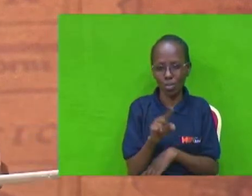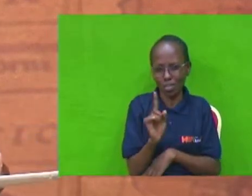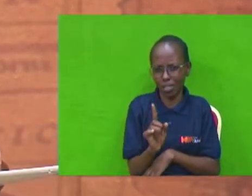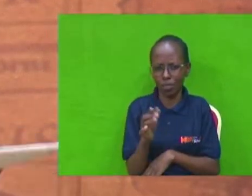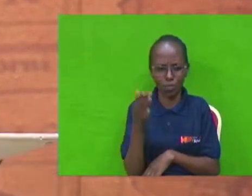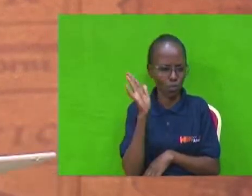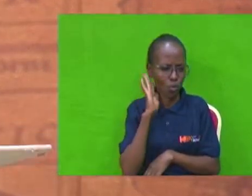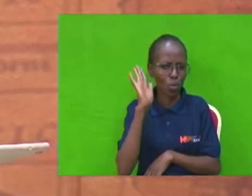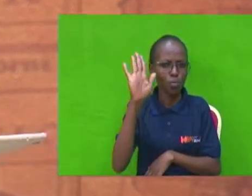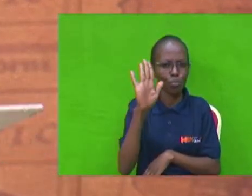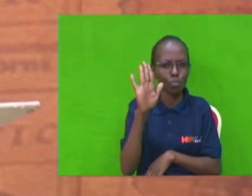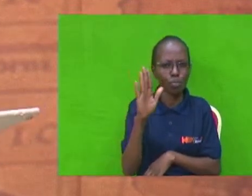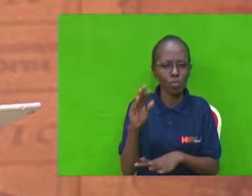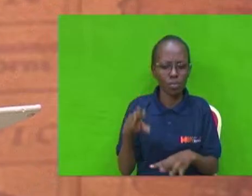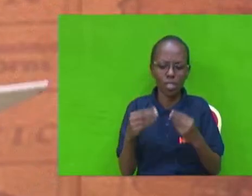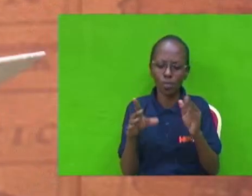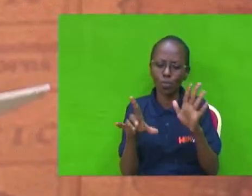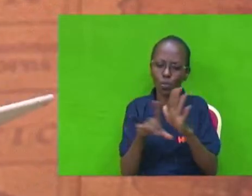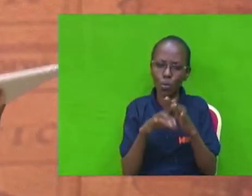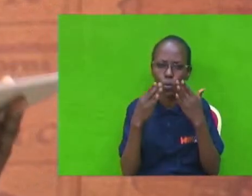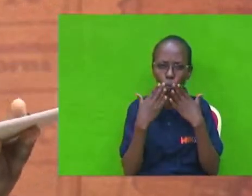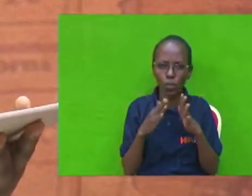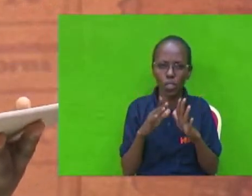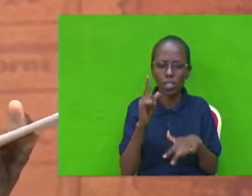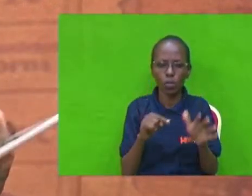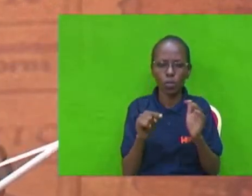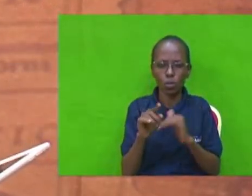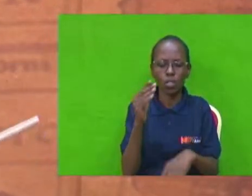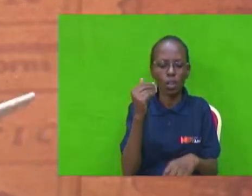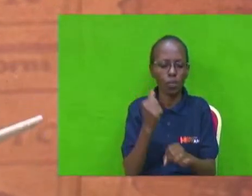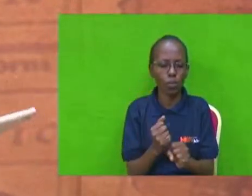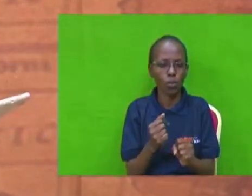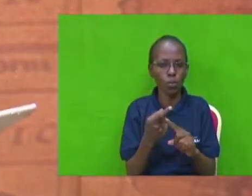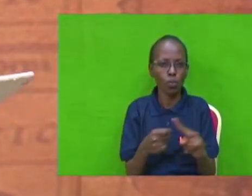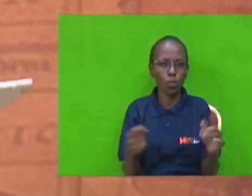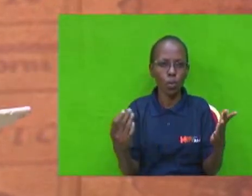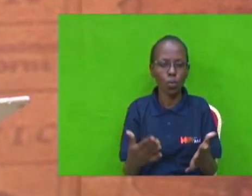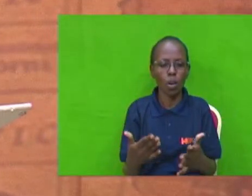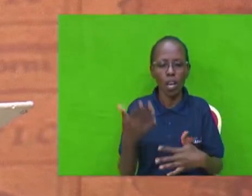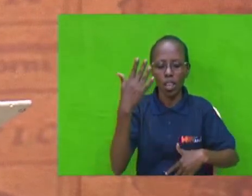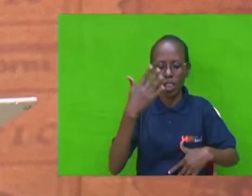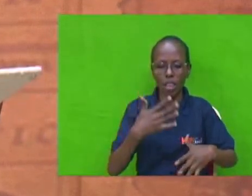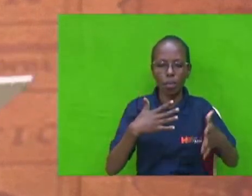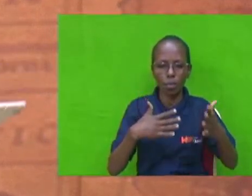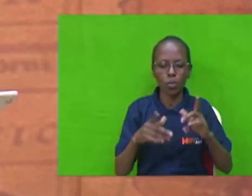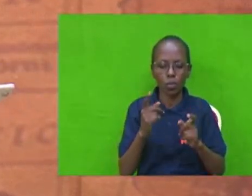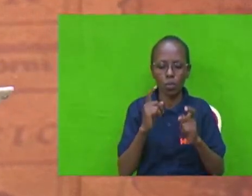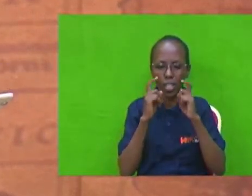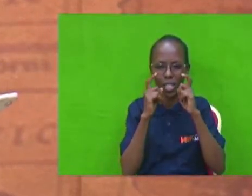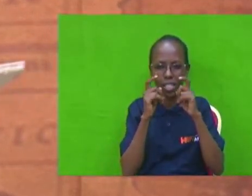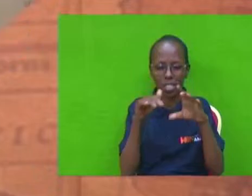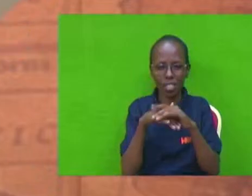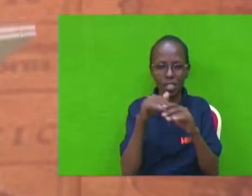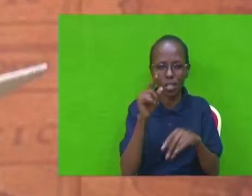unamtii yeye, yeye ndiye anakupa amri na kila unachokitenda kinatokana na uwepo huo hiyo dhambi ndani yako. Lakini